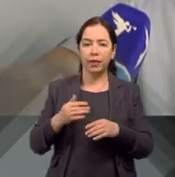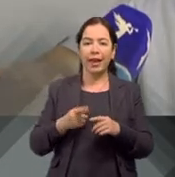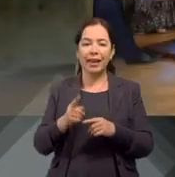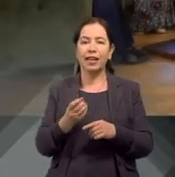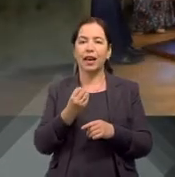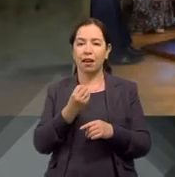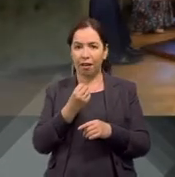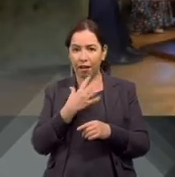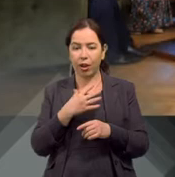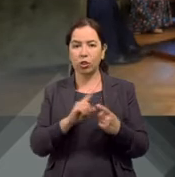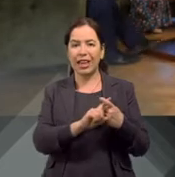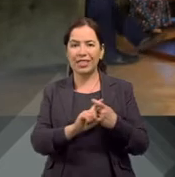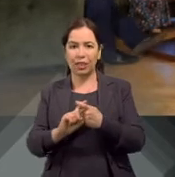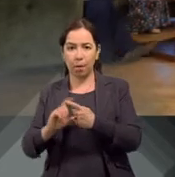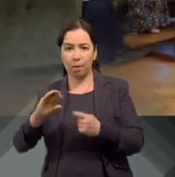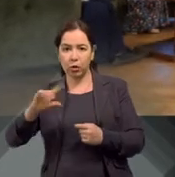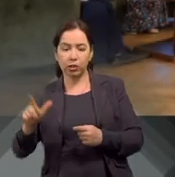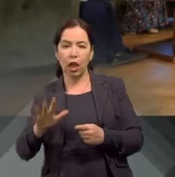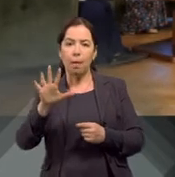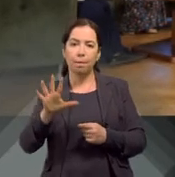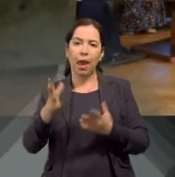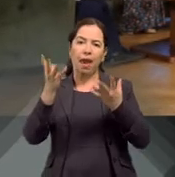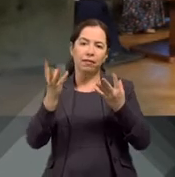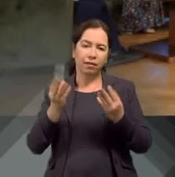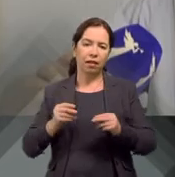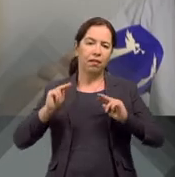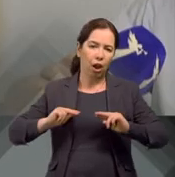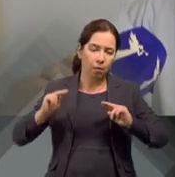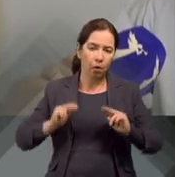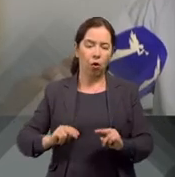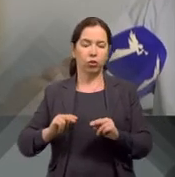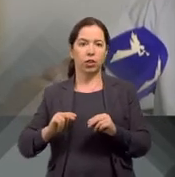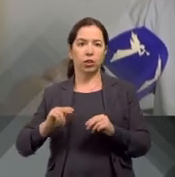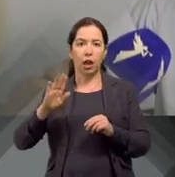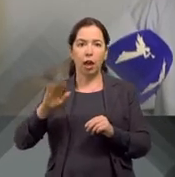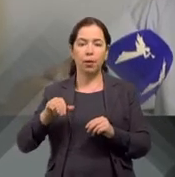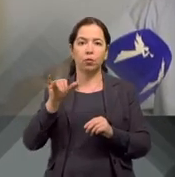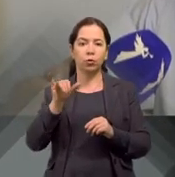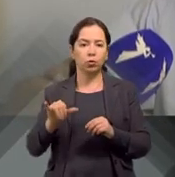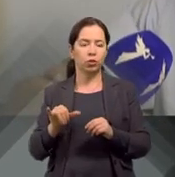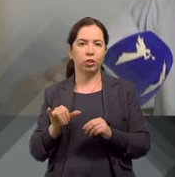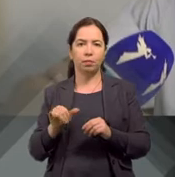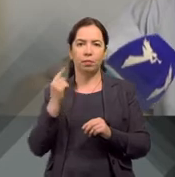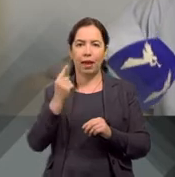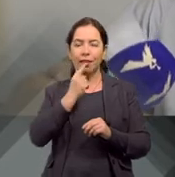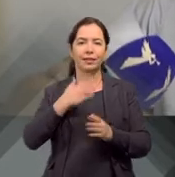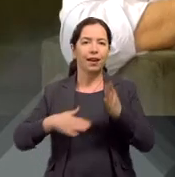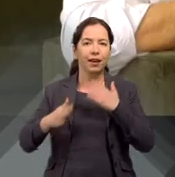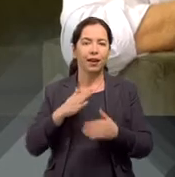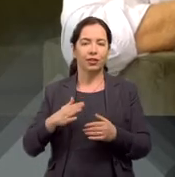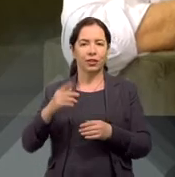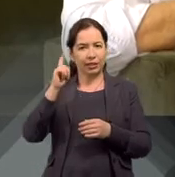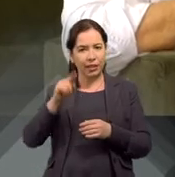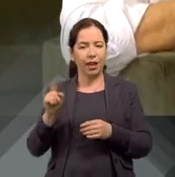5 дней работаешь, ты едешь в метро, и тебе светятся глаза, потому что знаешь, что вот сегодня четверг, завтра пятница, я завтра попотею немножко, и все.